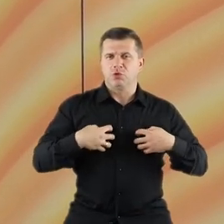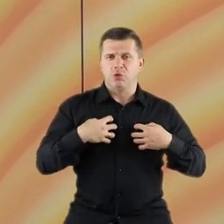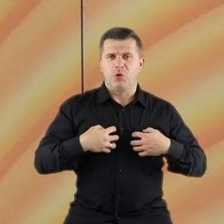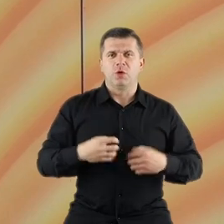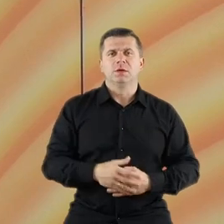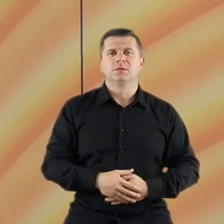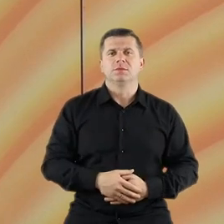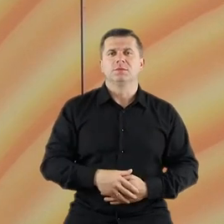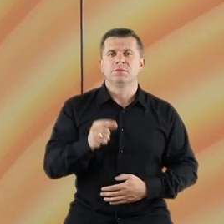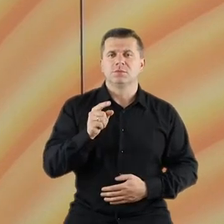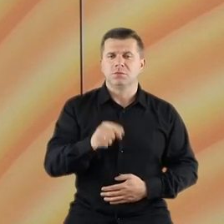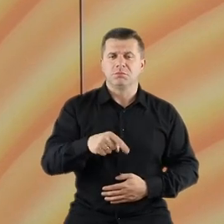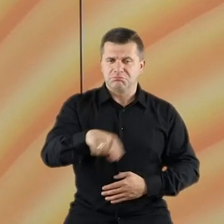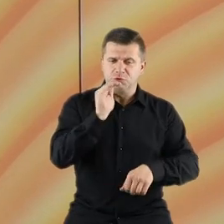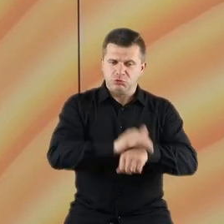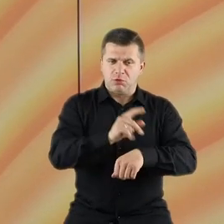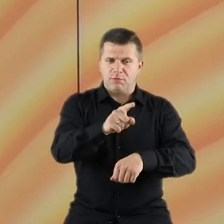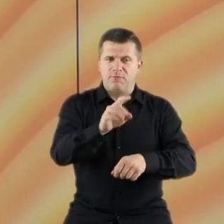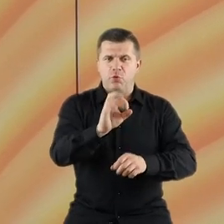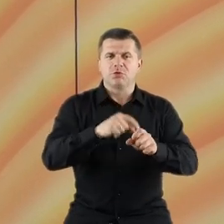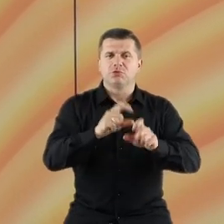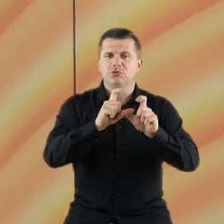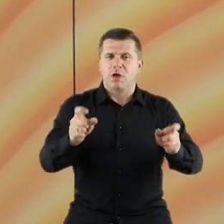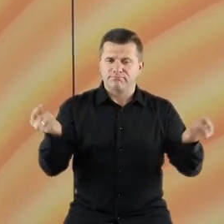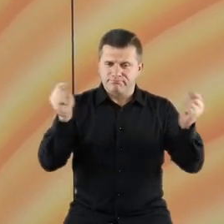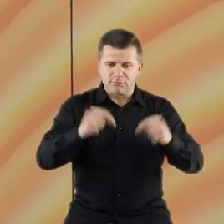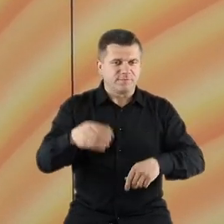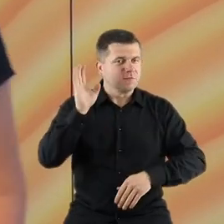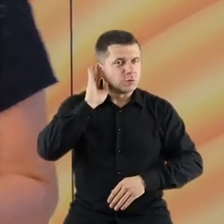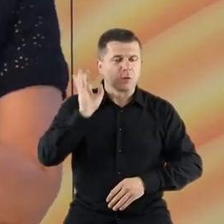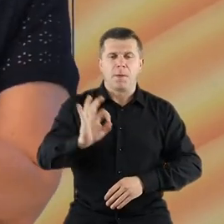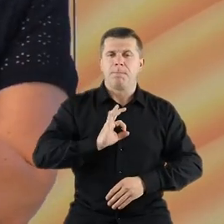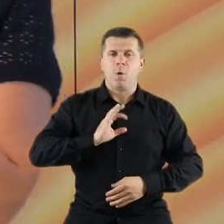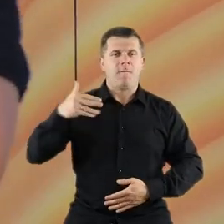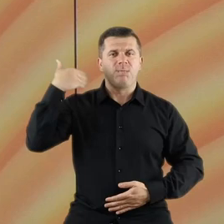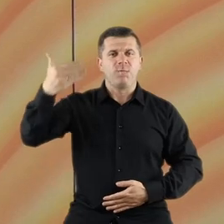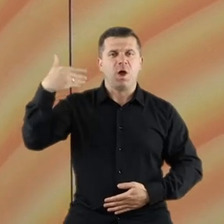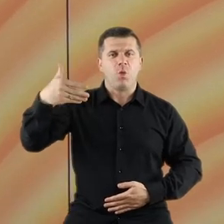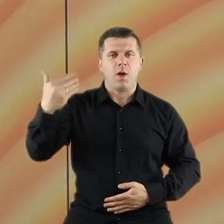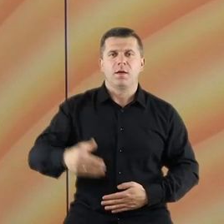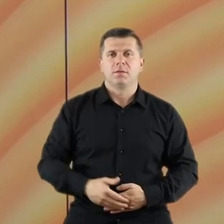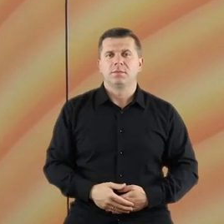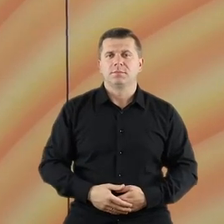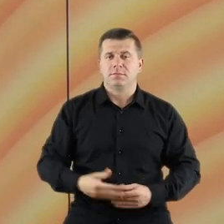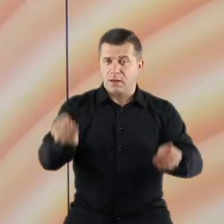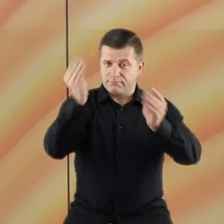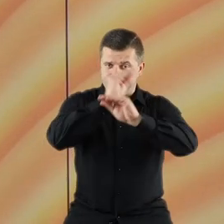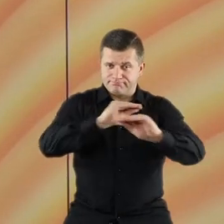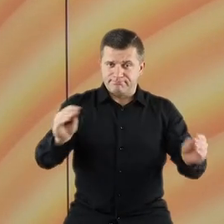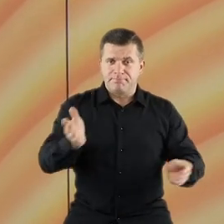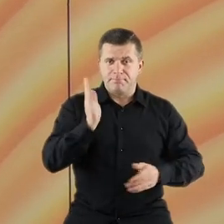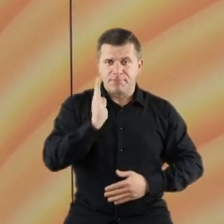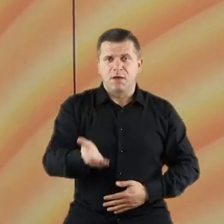tutaj poświęcili ście czas na wysłuchanie mojego wykładu proszę